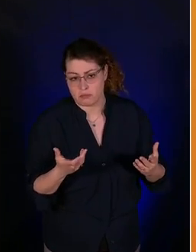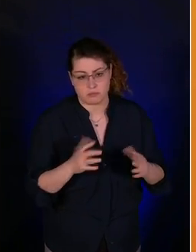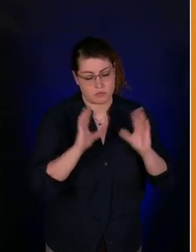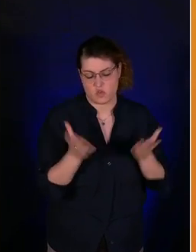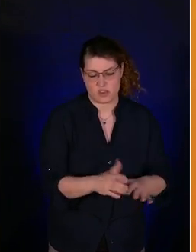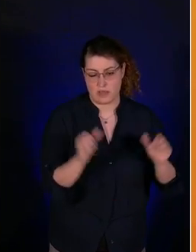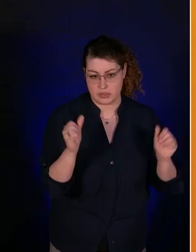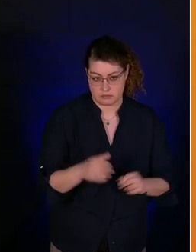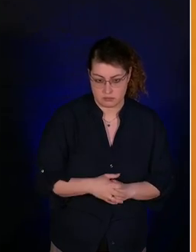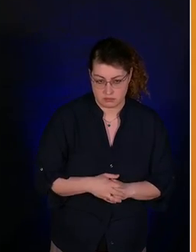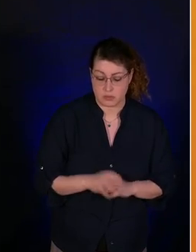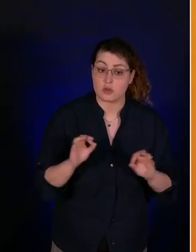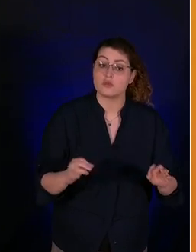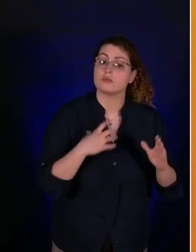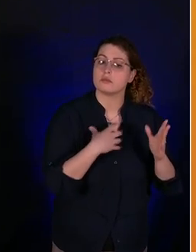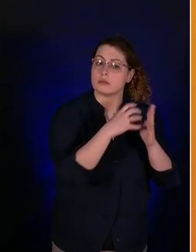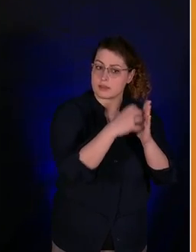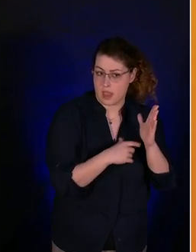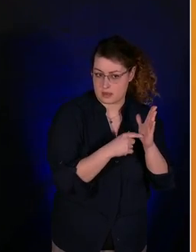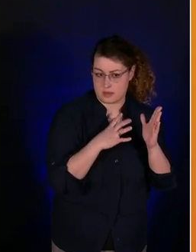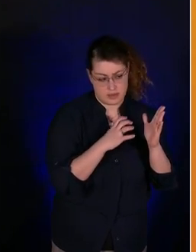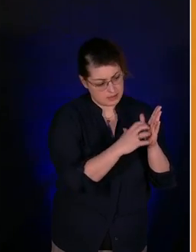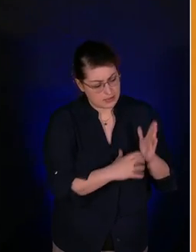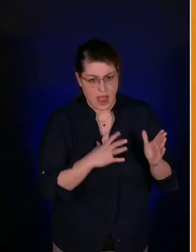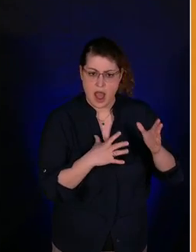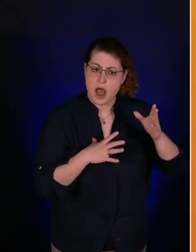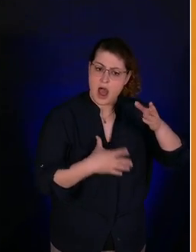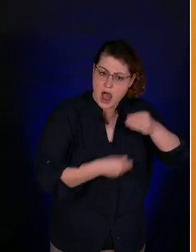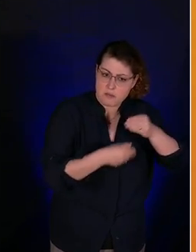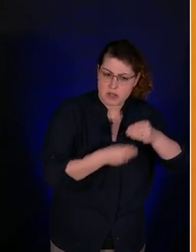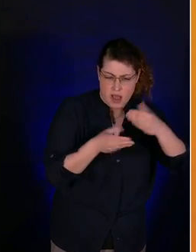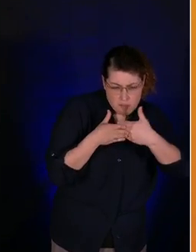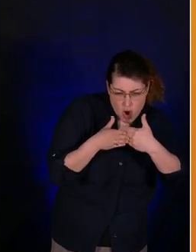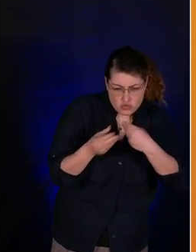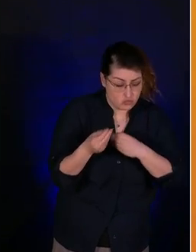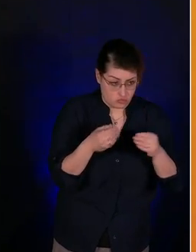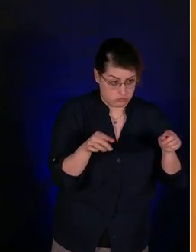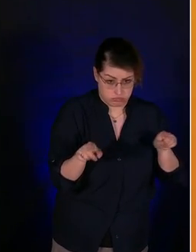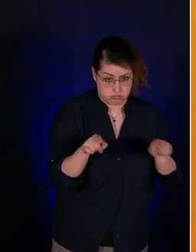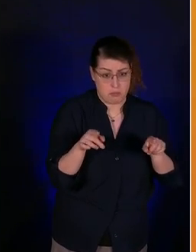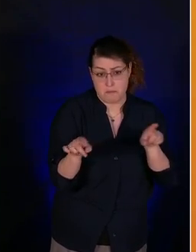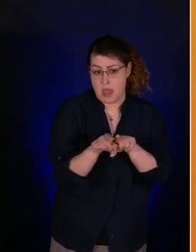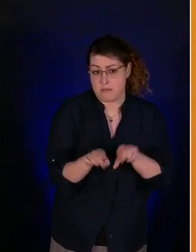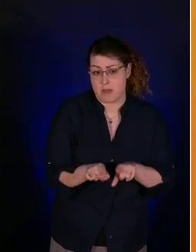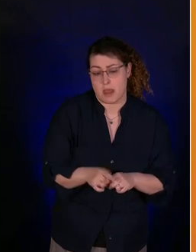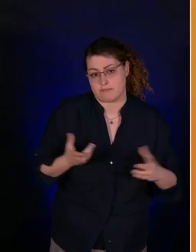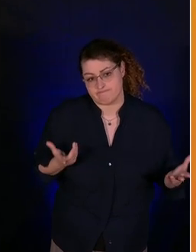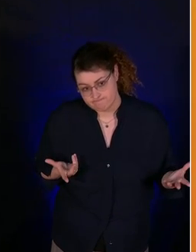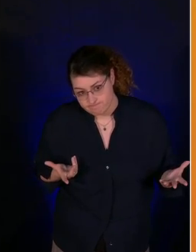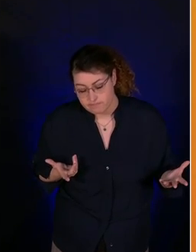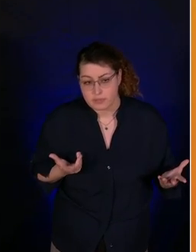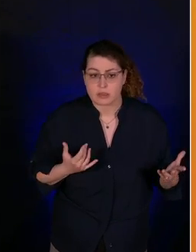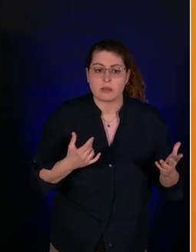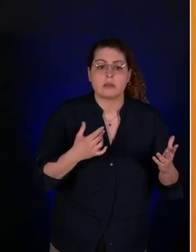parties du texte, beaucoup d'amendements étaient très ressemblants, voire identiques. Ce n'est pas le